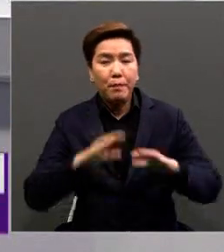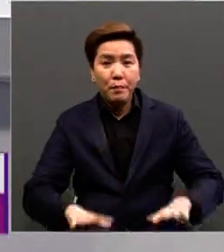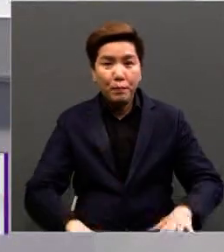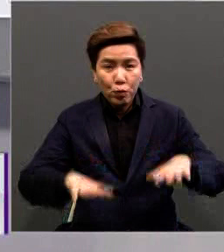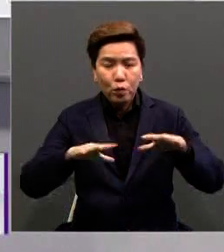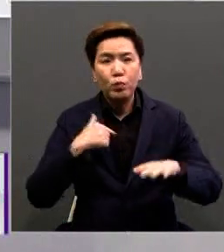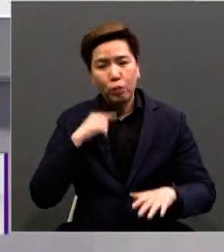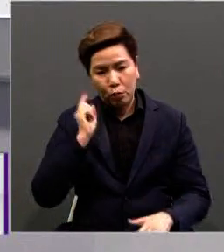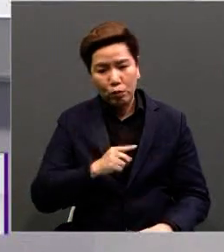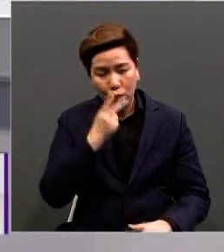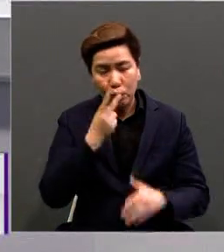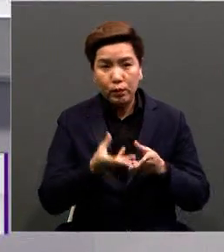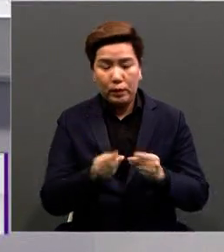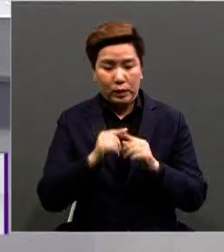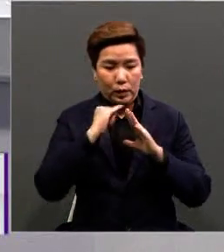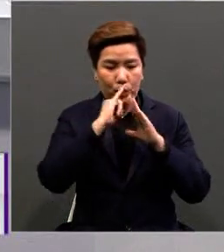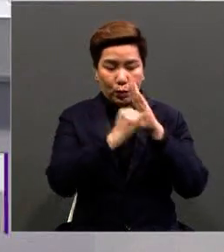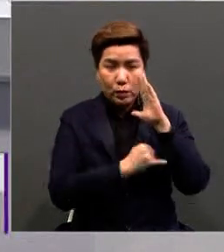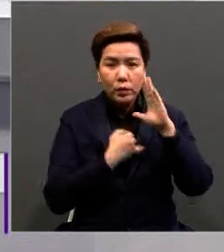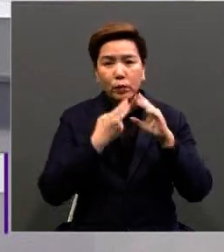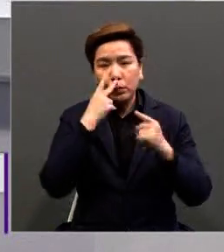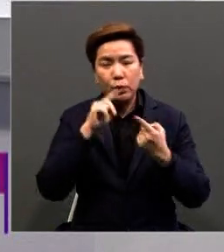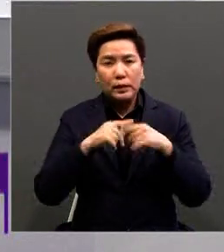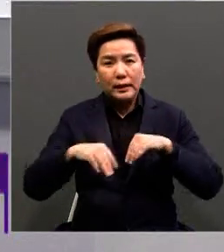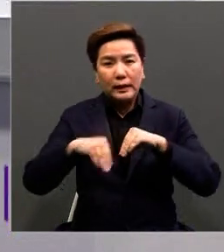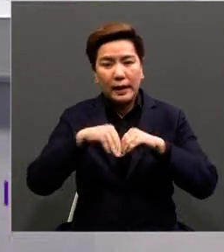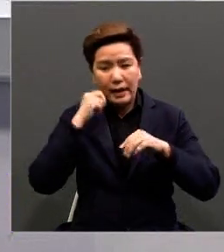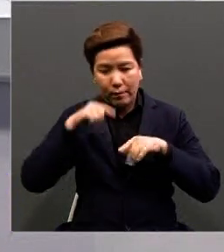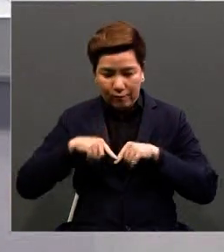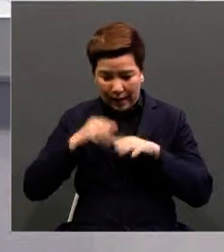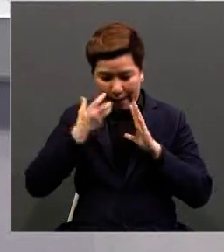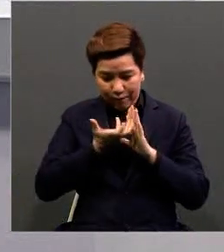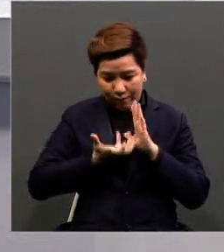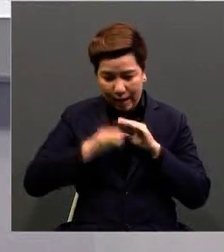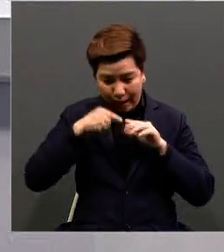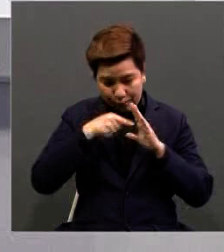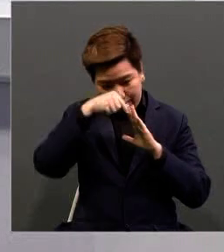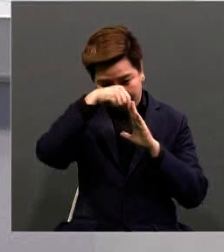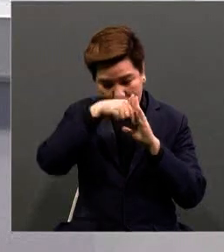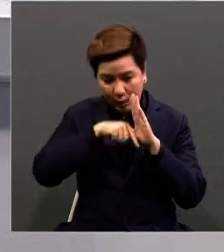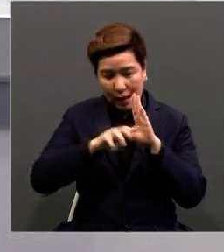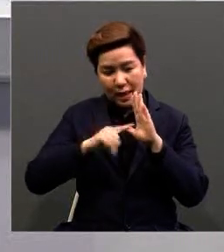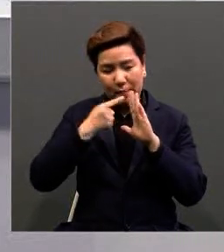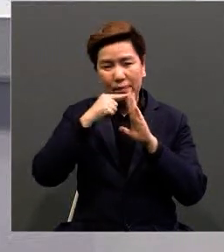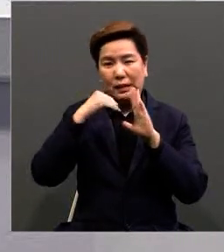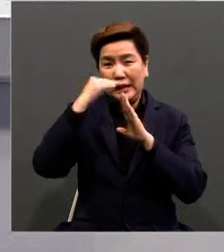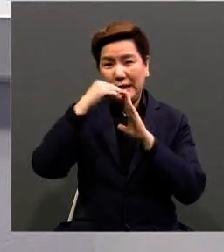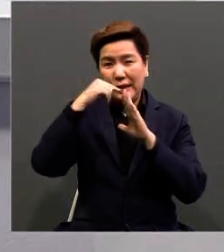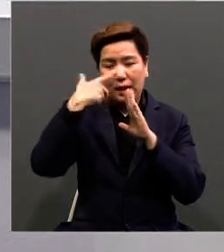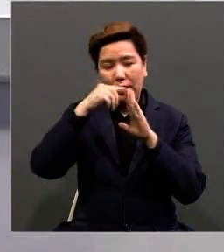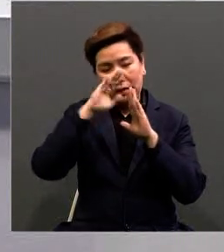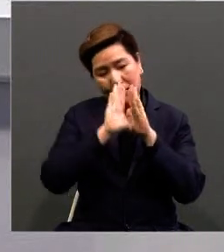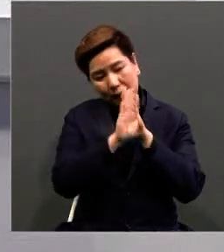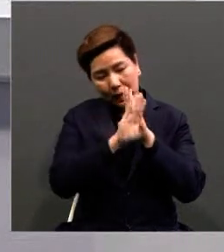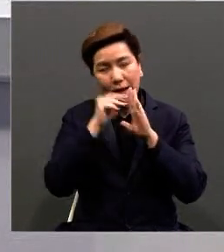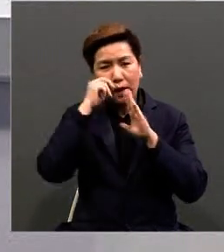ะตอนนี้ยังต้องติดตามกันในหลายพื้นที่นะครับโดยเฉพาะอย่างยิ่งตอนนี้พื้นที่ที่อยู่ท้ายน้ำลงมานะครับก่อนหน้านี้เนี่ยต้นน้ำจากแถวภาคเหนือนะภาคอีส